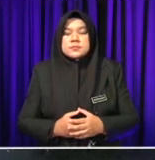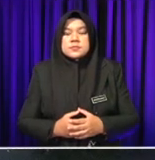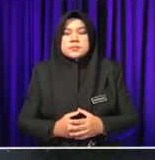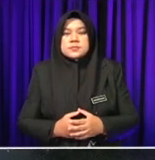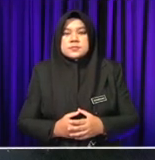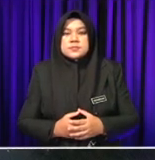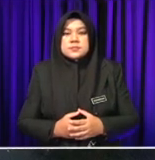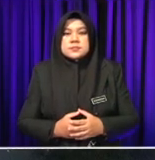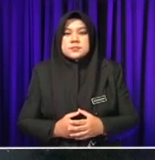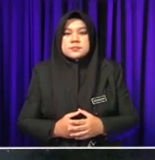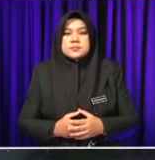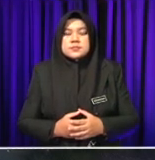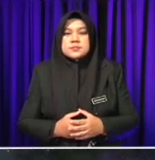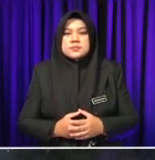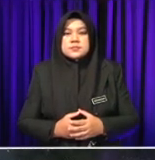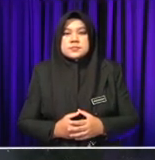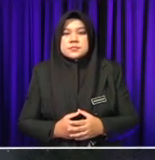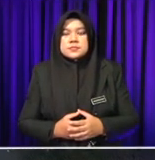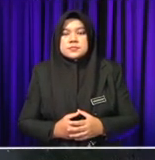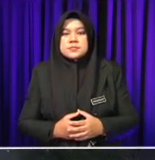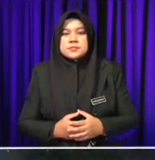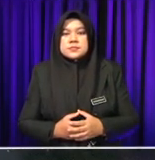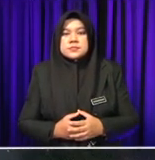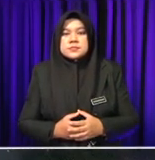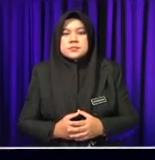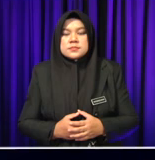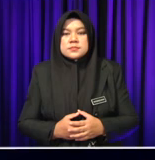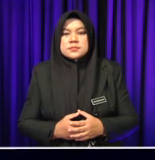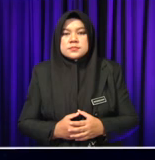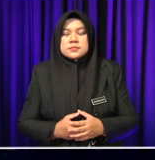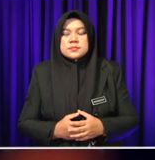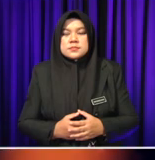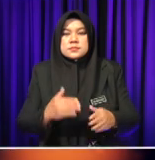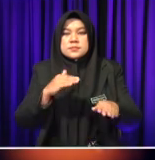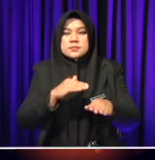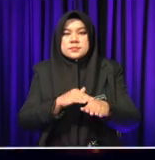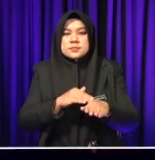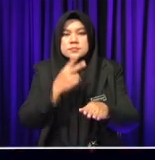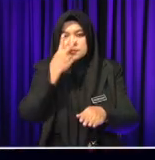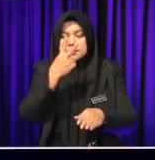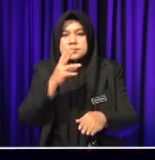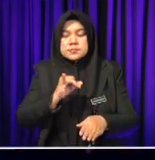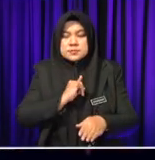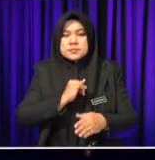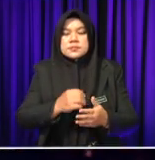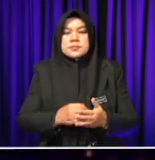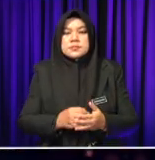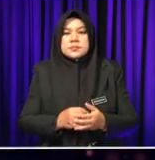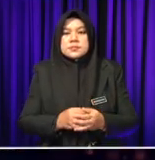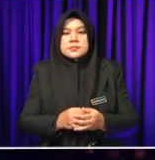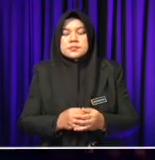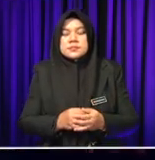okey Fatin dipersilakan okey pada pada pandangan saya